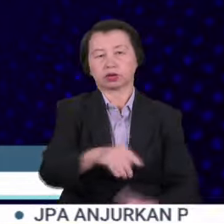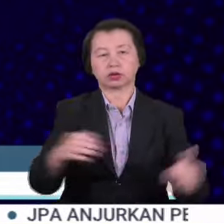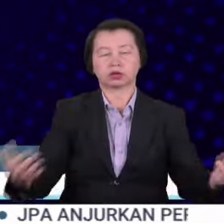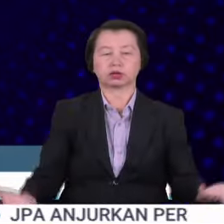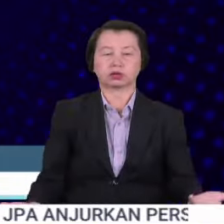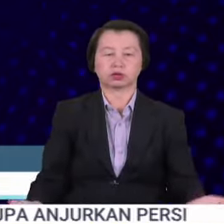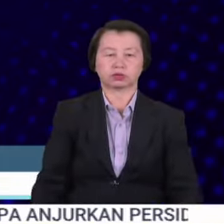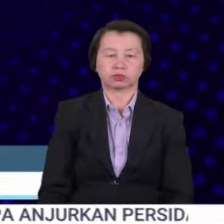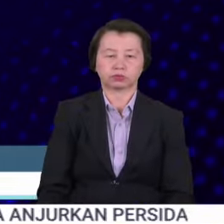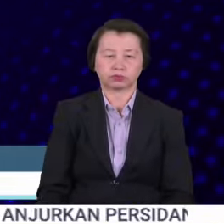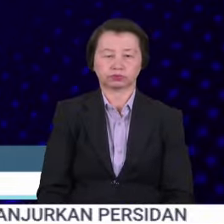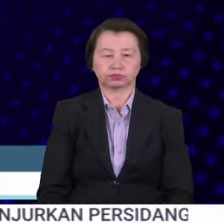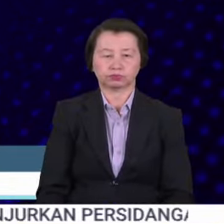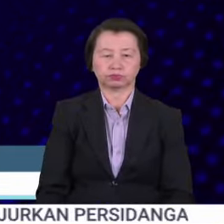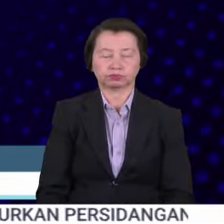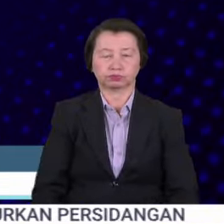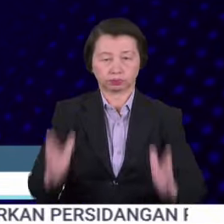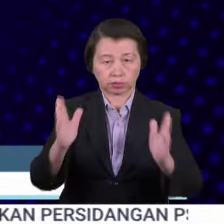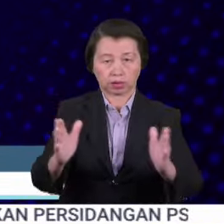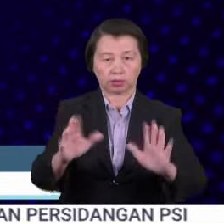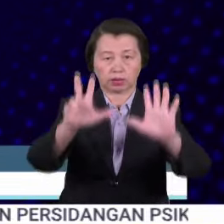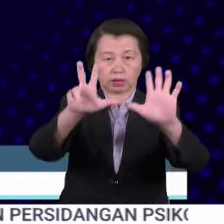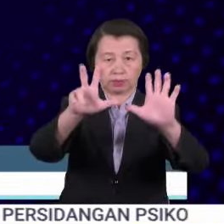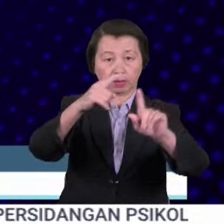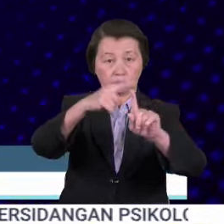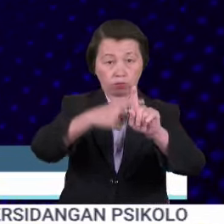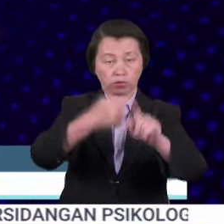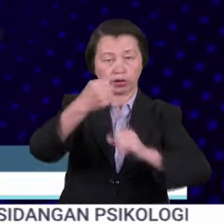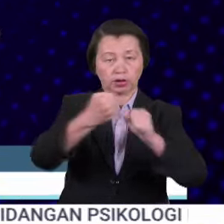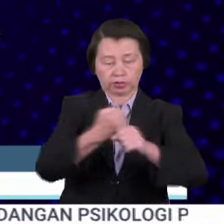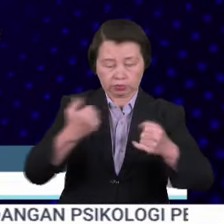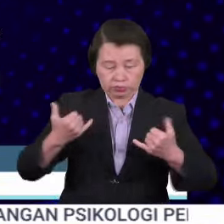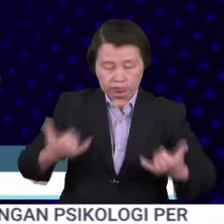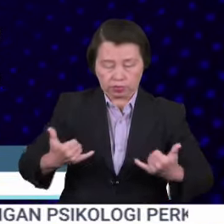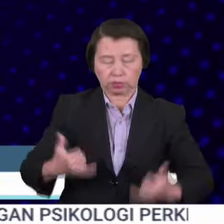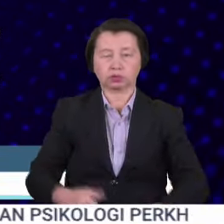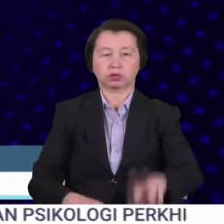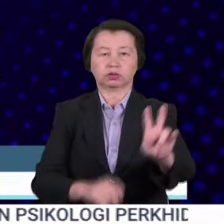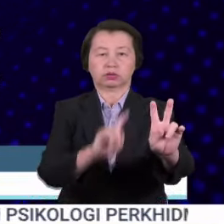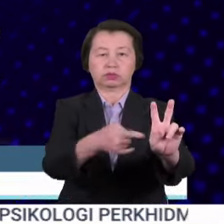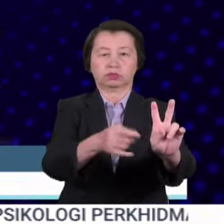lah. Dalam tempoh 8 bulan tahun ini, sebanyak